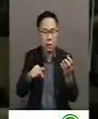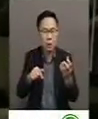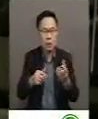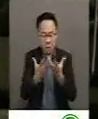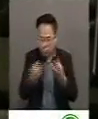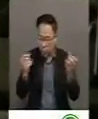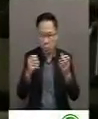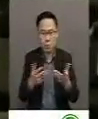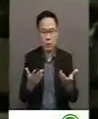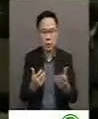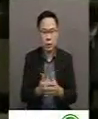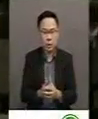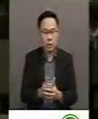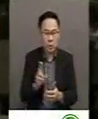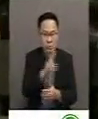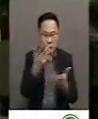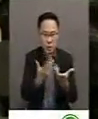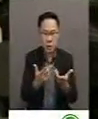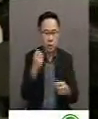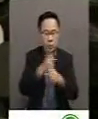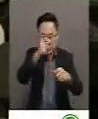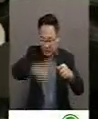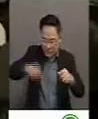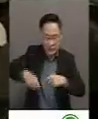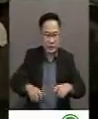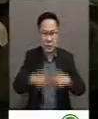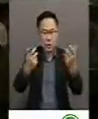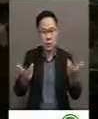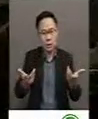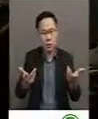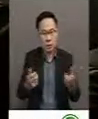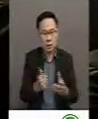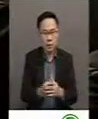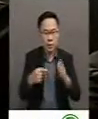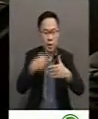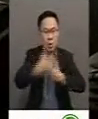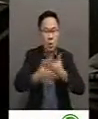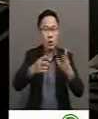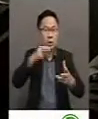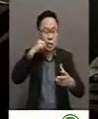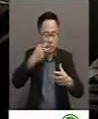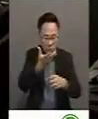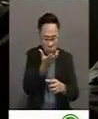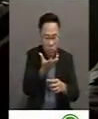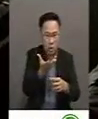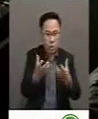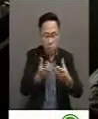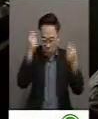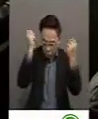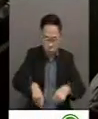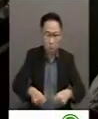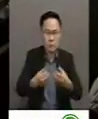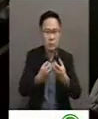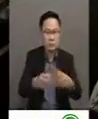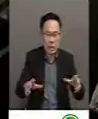นี่แหละค่ะเฟอร์นิเจอร์โต๊ะเก้าอี้ถูกเสียทำให้เสียหายหลายรายการนะคะแม้กระทั่งในห้องน้ำสุขภัณฑ์นี่ถึงขั้นถูกทุบ